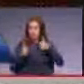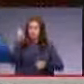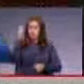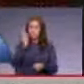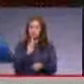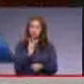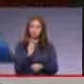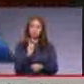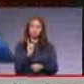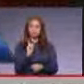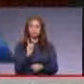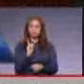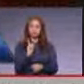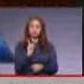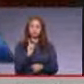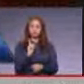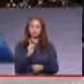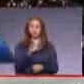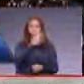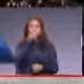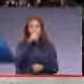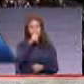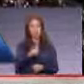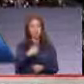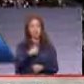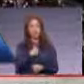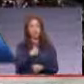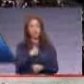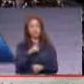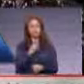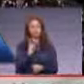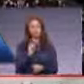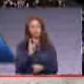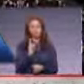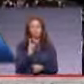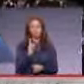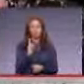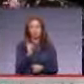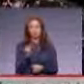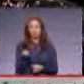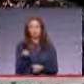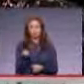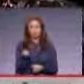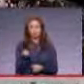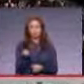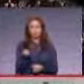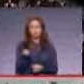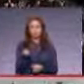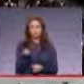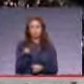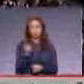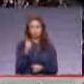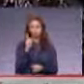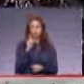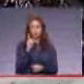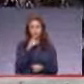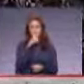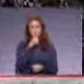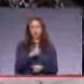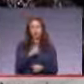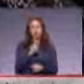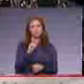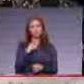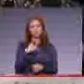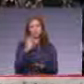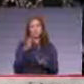بي بي بي بي بيحصل زعل. يعني انا لو زميله جت وقالت والله اتفرجت على فلانه وما قالت، يعني بيحصل.